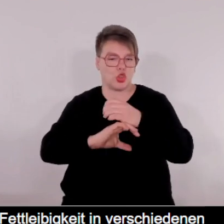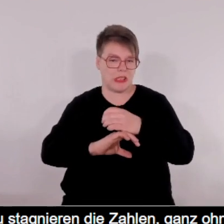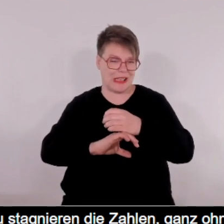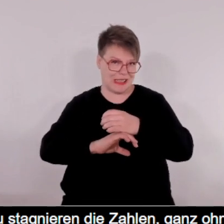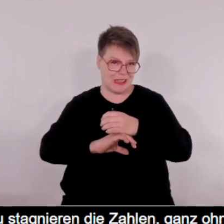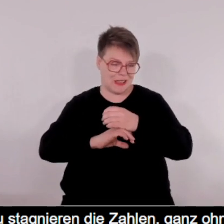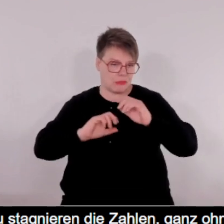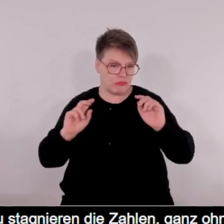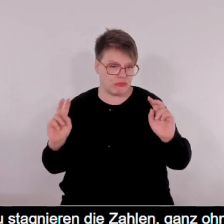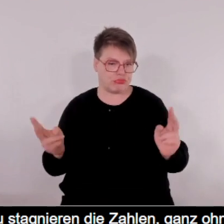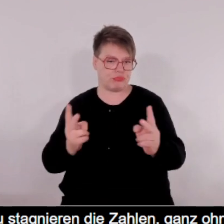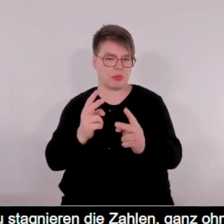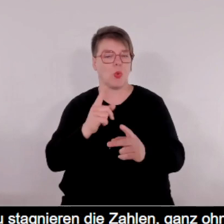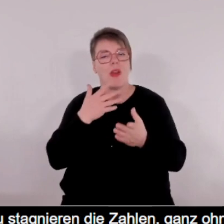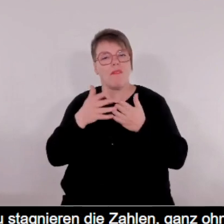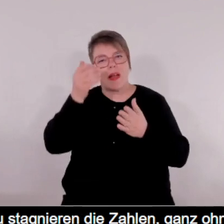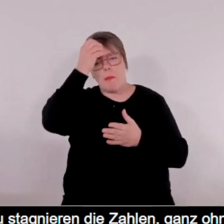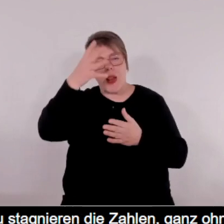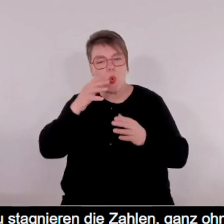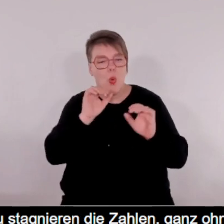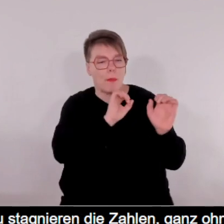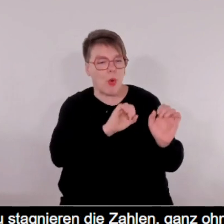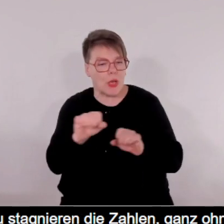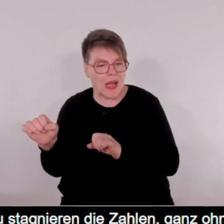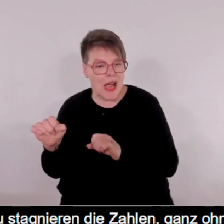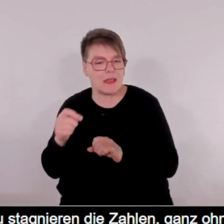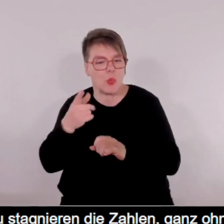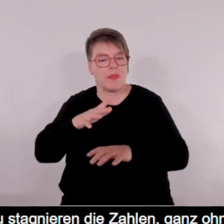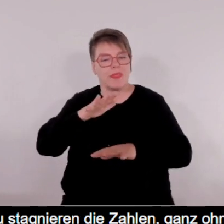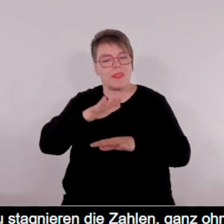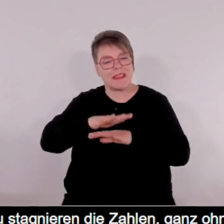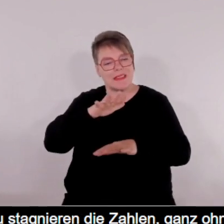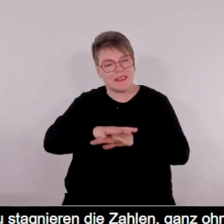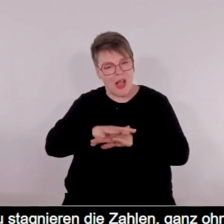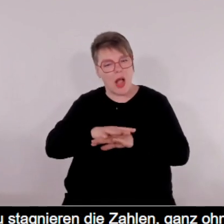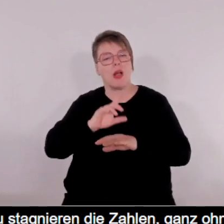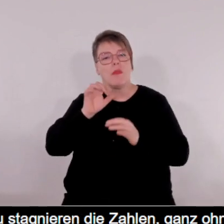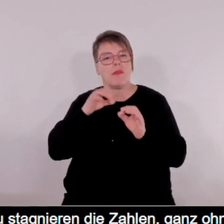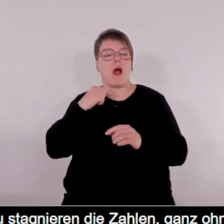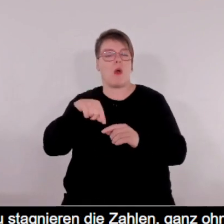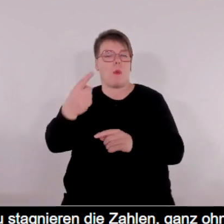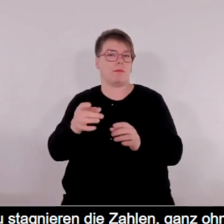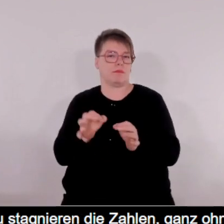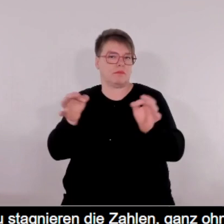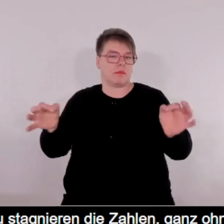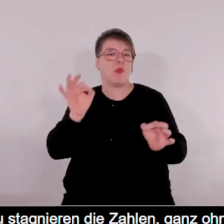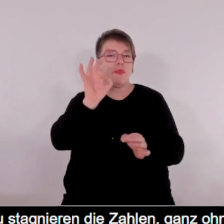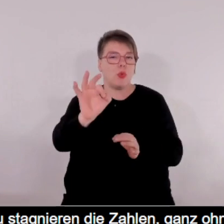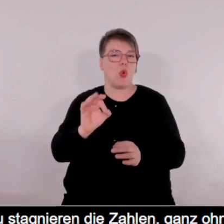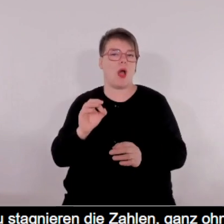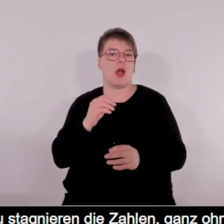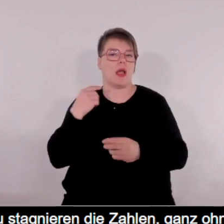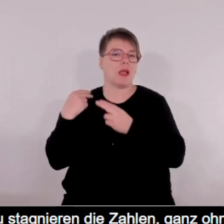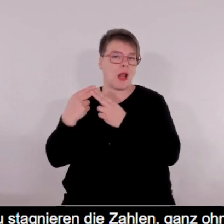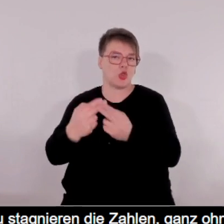ausgewogen ernähren sollen. Ja, wir setzen hier wirklich auf ein stimmiges Gesamtpaket. Ich möchte das ausdrücklich sagen